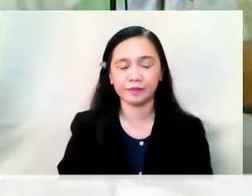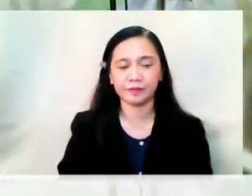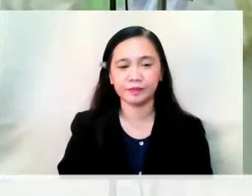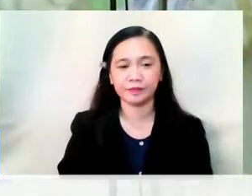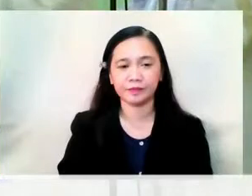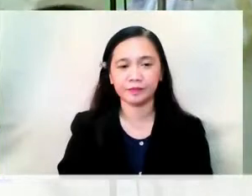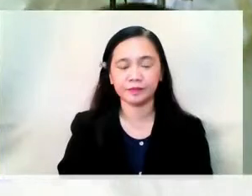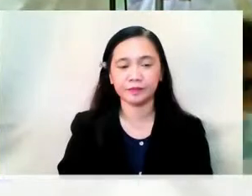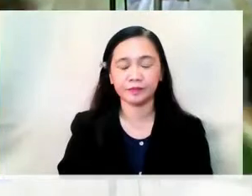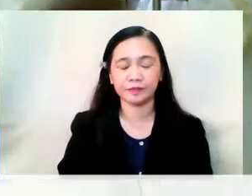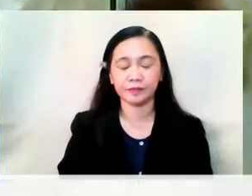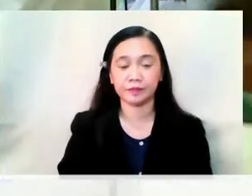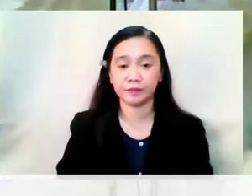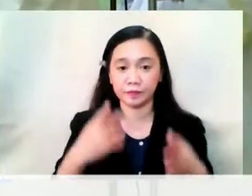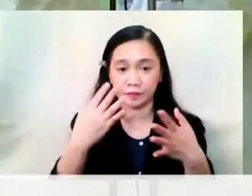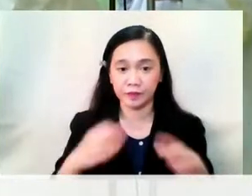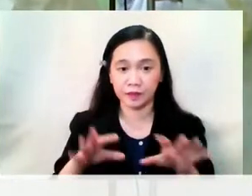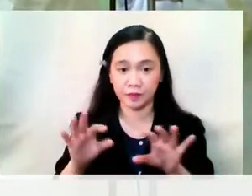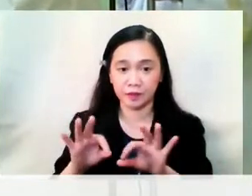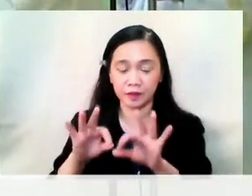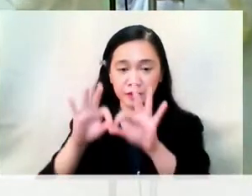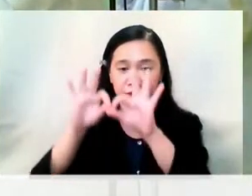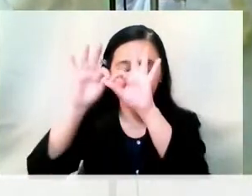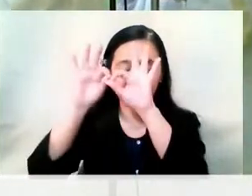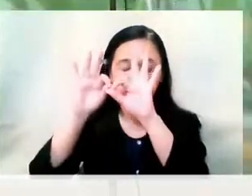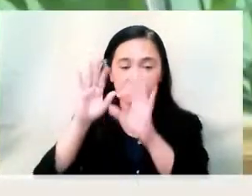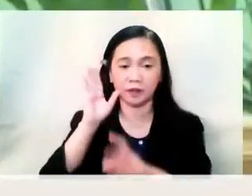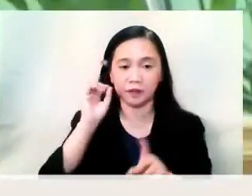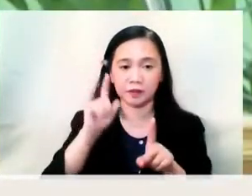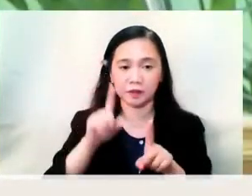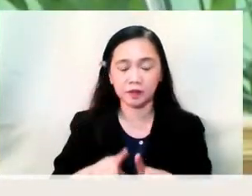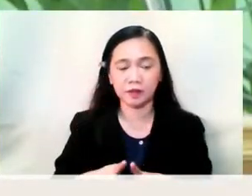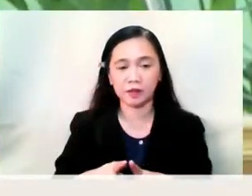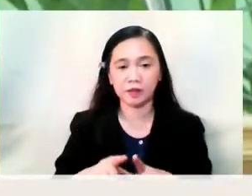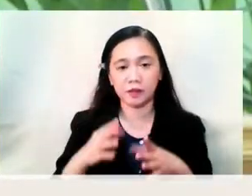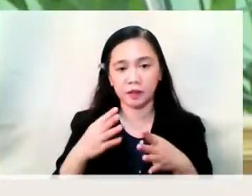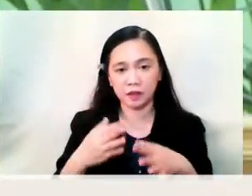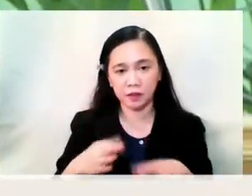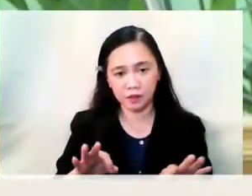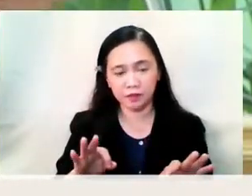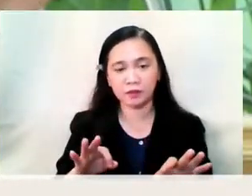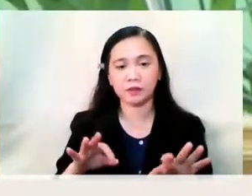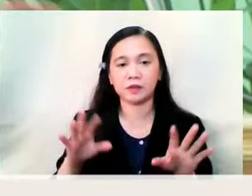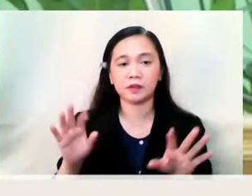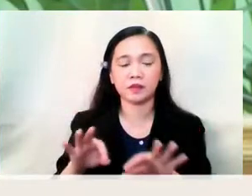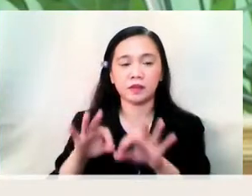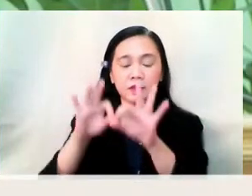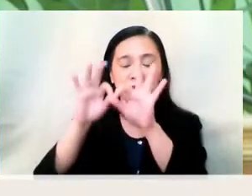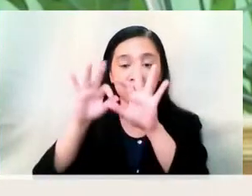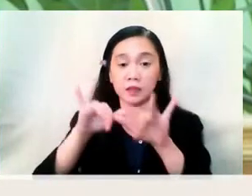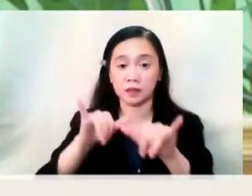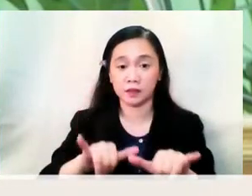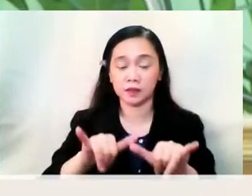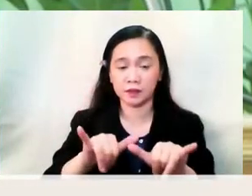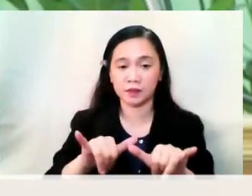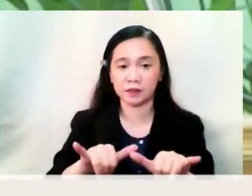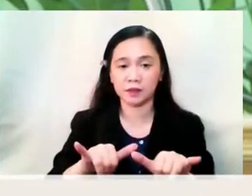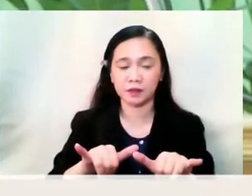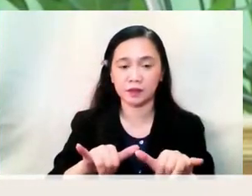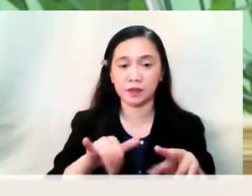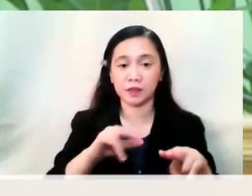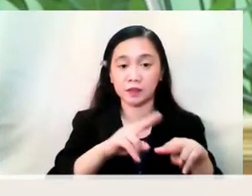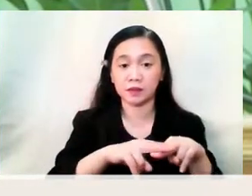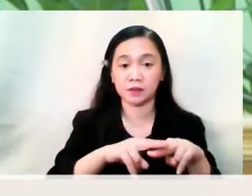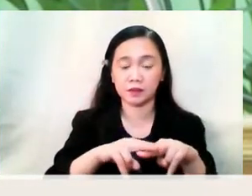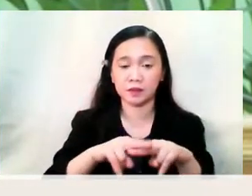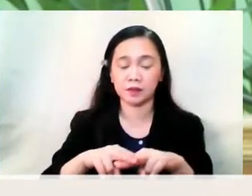Pagkatapos po ng misang ito, mga kapatid, pagkatapos sa ating TV Mass, manatili po kayo sa inyong mga upuan